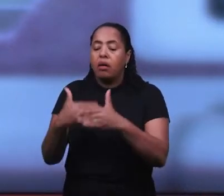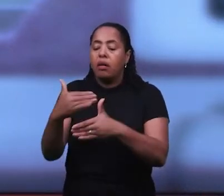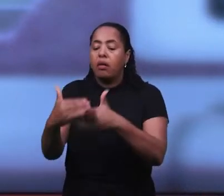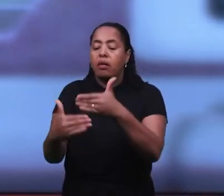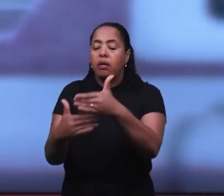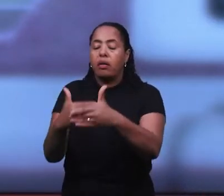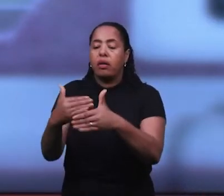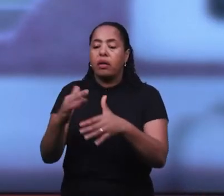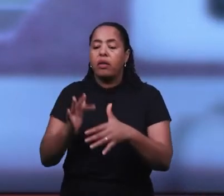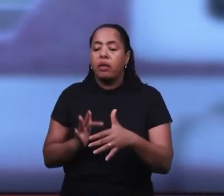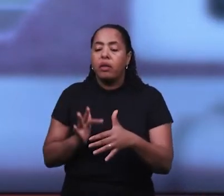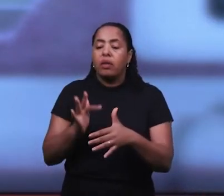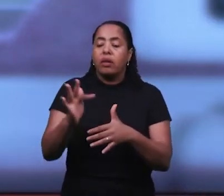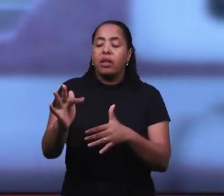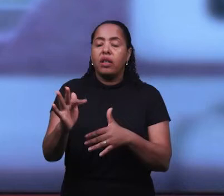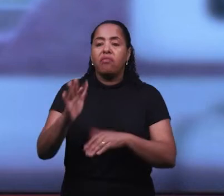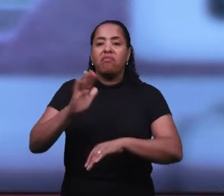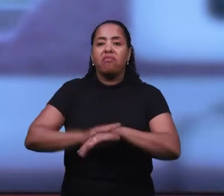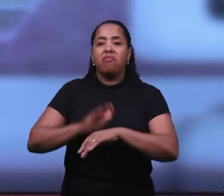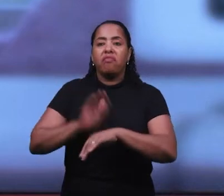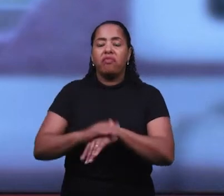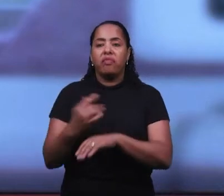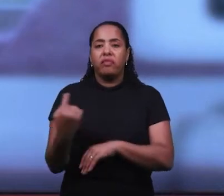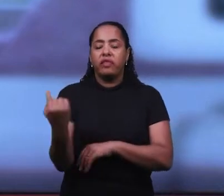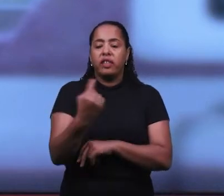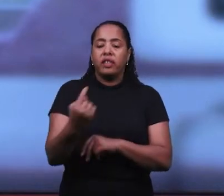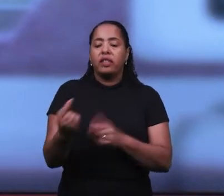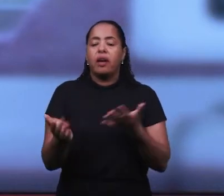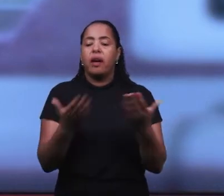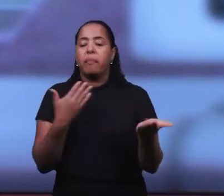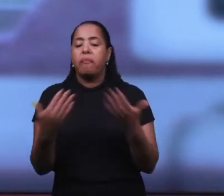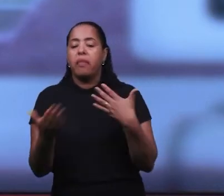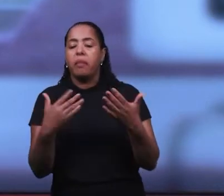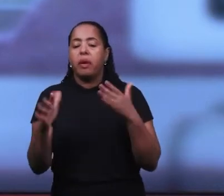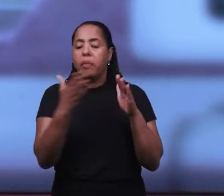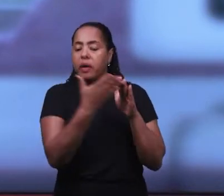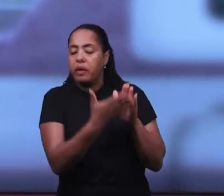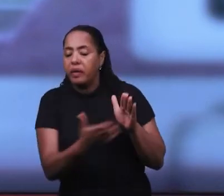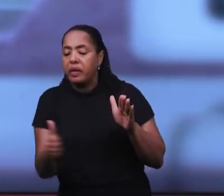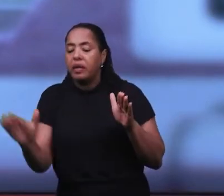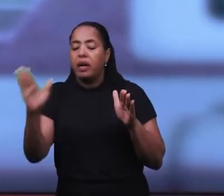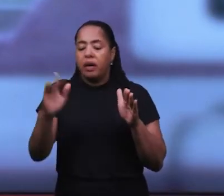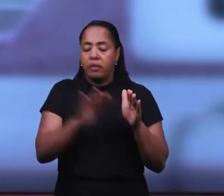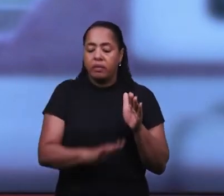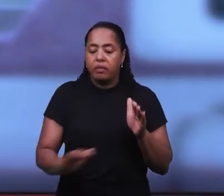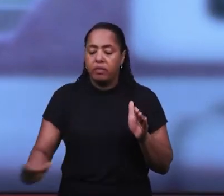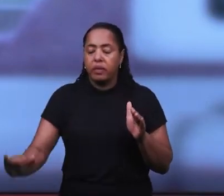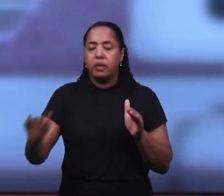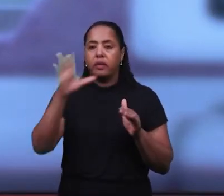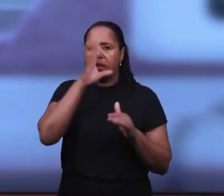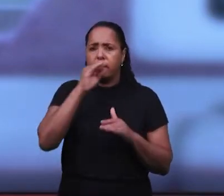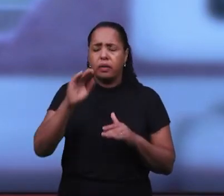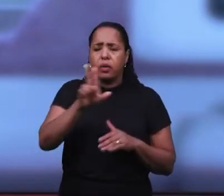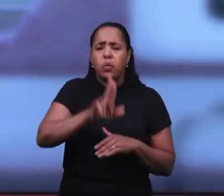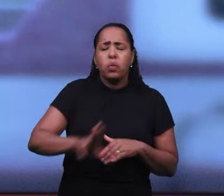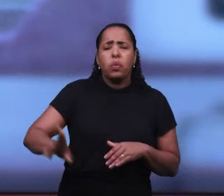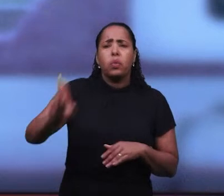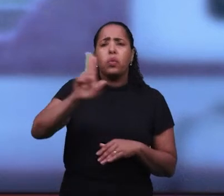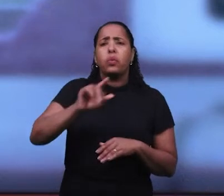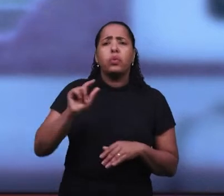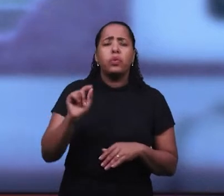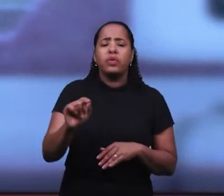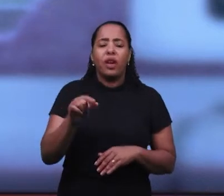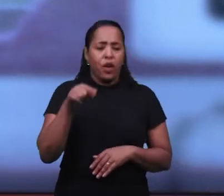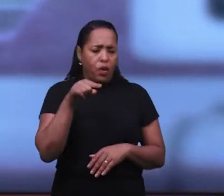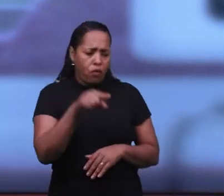enfant est en développement et, et vous pouvez l'enseigner que bientôt il pourra faire tout seul.